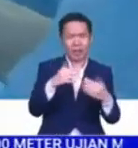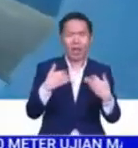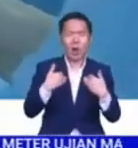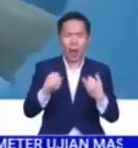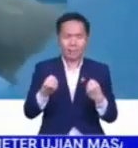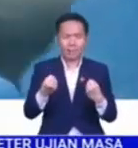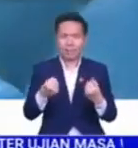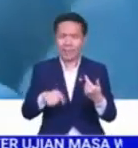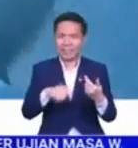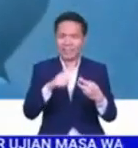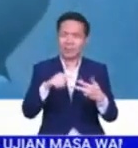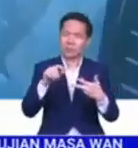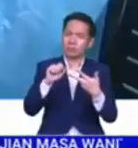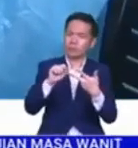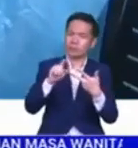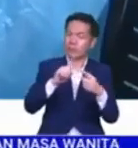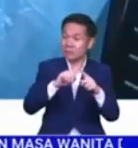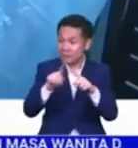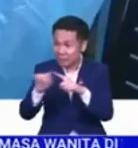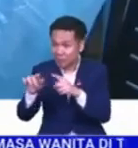fizikal dan psikososial.